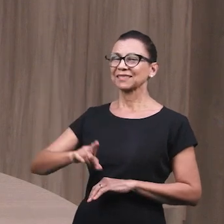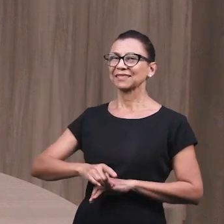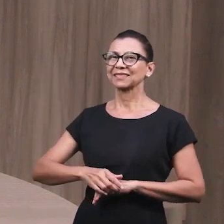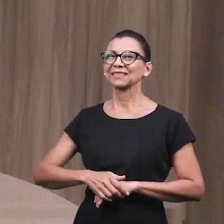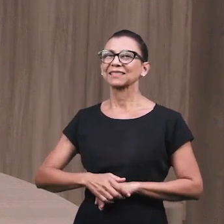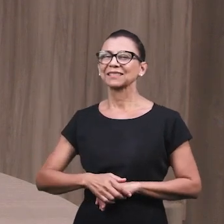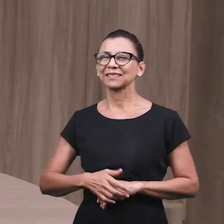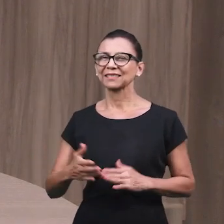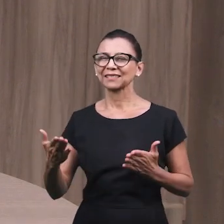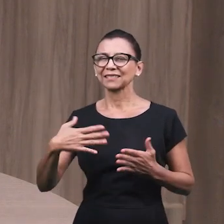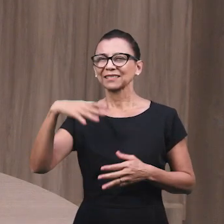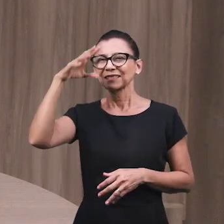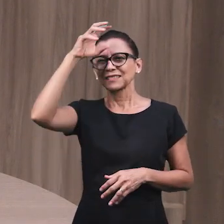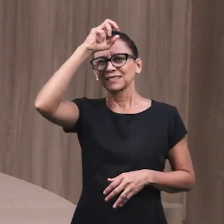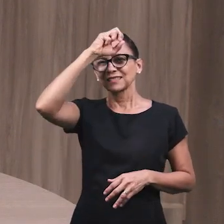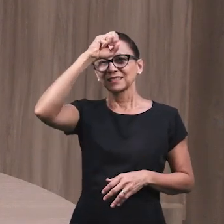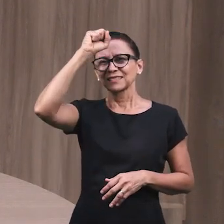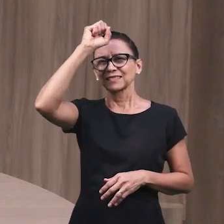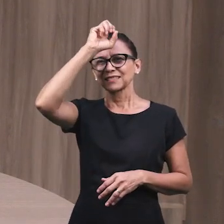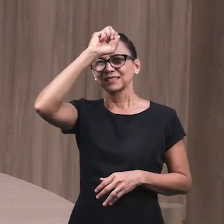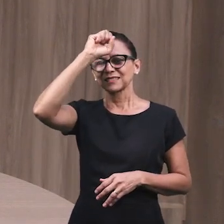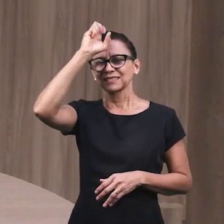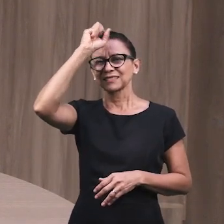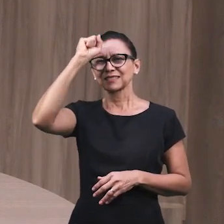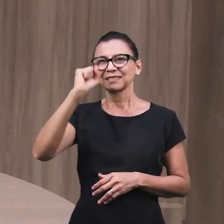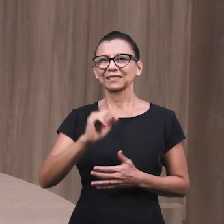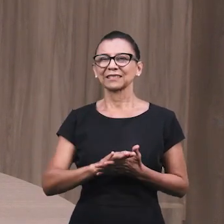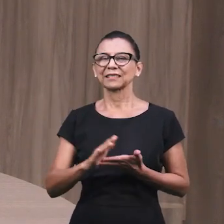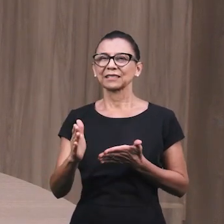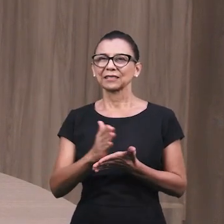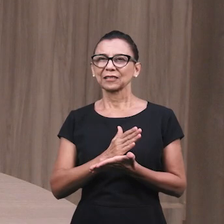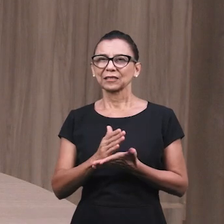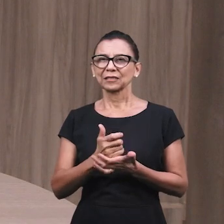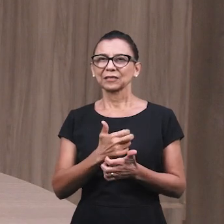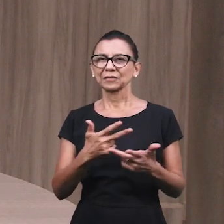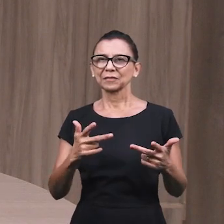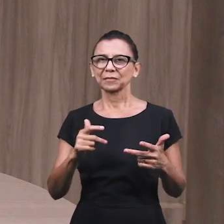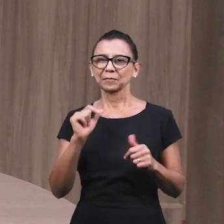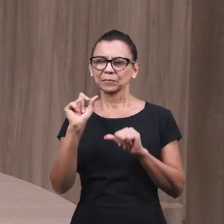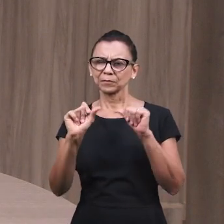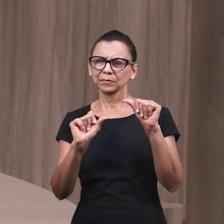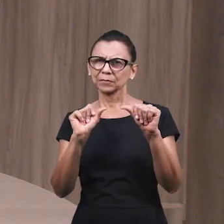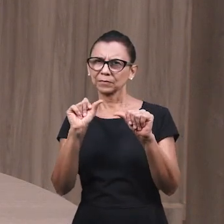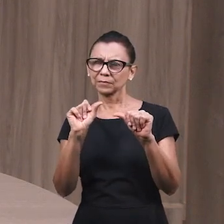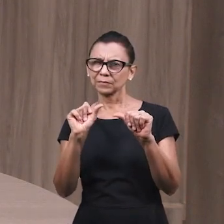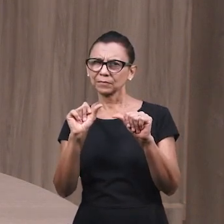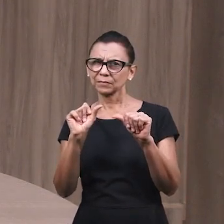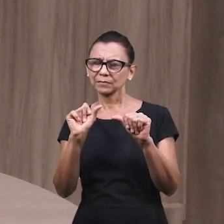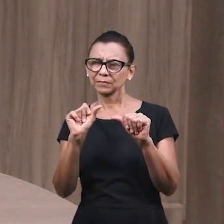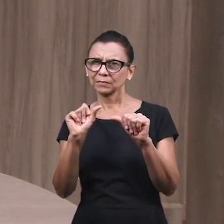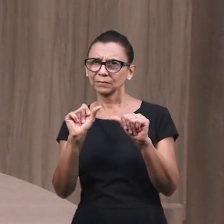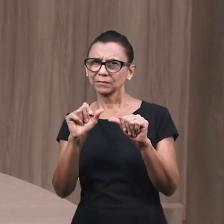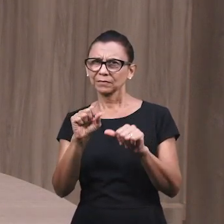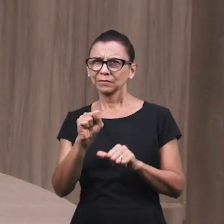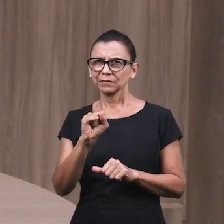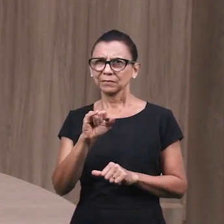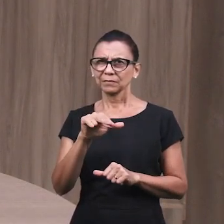Gloire à Dieu. Nous allons apprendre aujourd'hui sur les signes d'altération. Nous allons voir